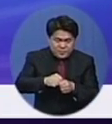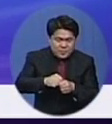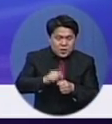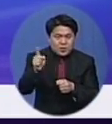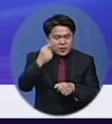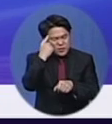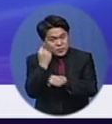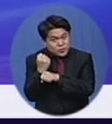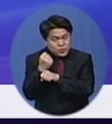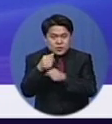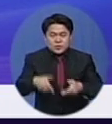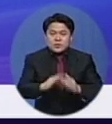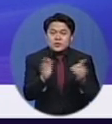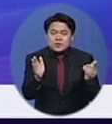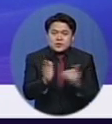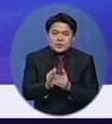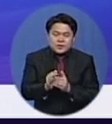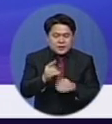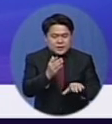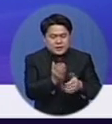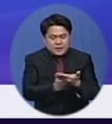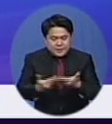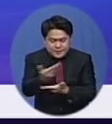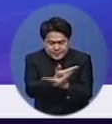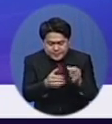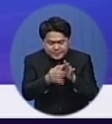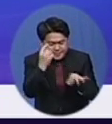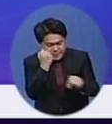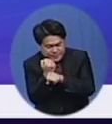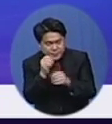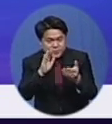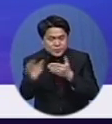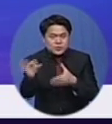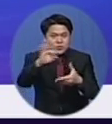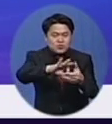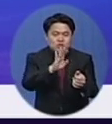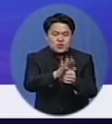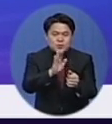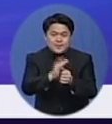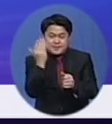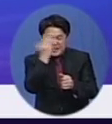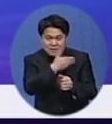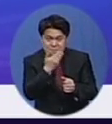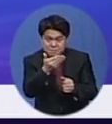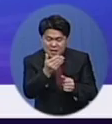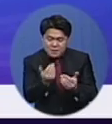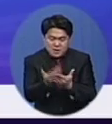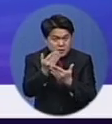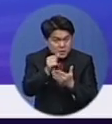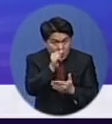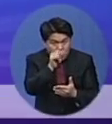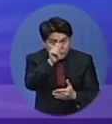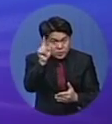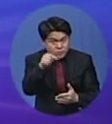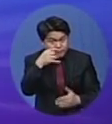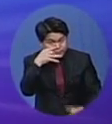발족했습니다. 체계적인 나눔 연구로 우리 사회의 기부 투명성을 높일 수 있을지 주목됩니다. 정유린